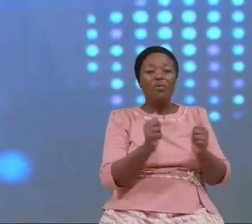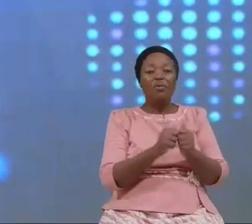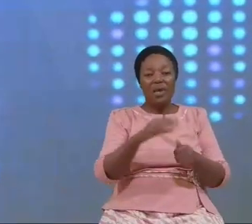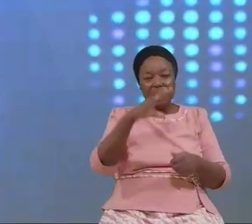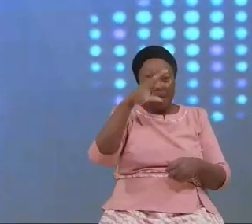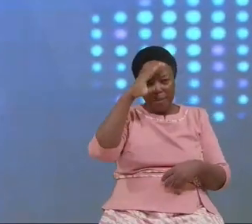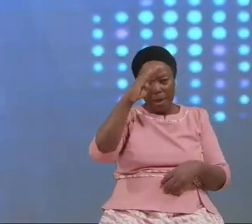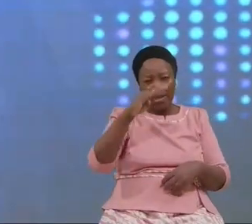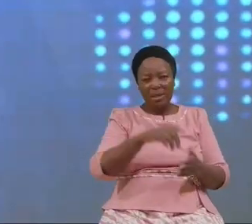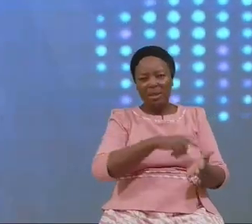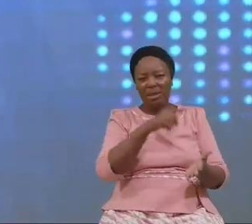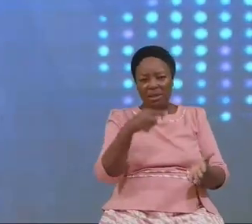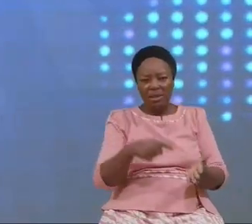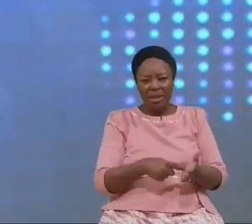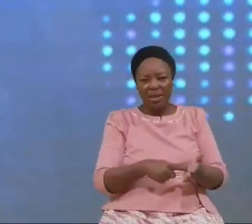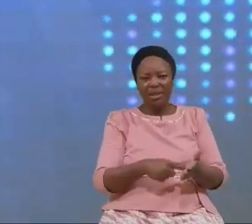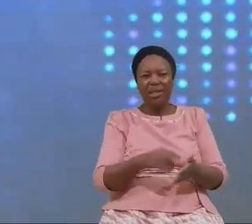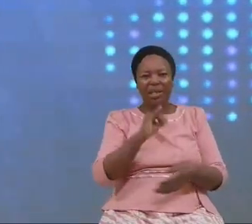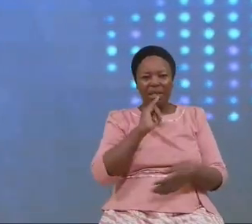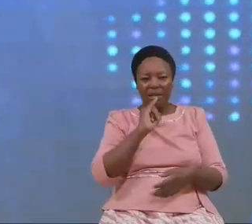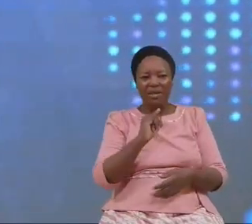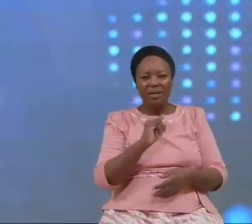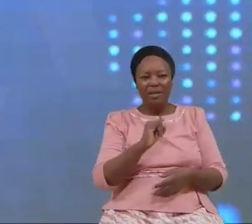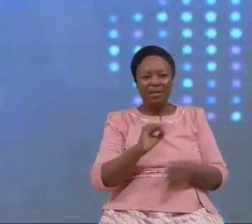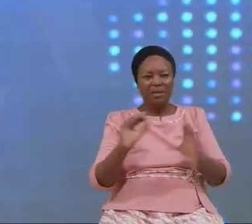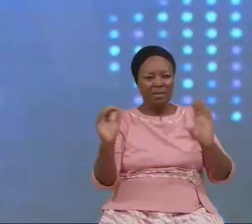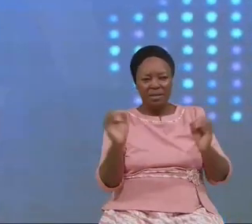cela est impossible